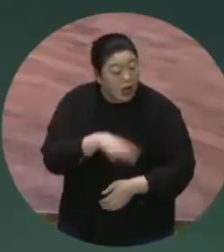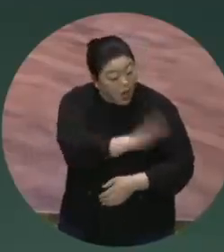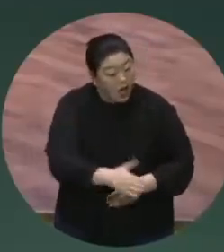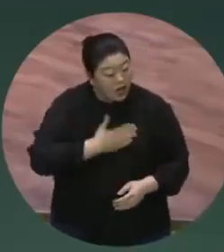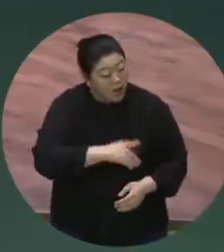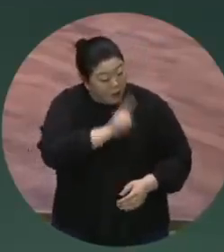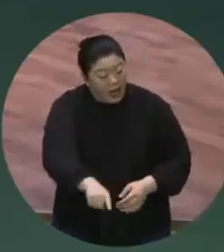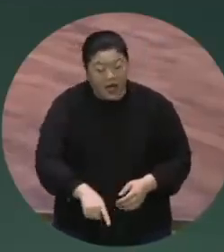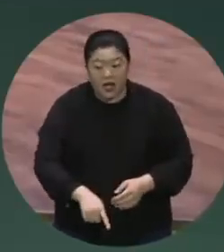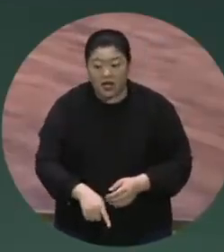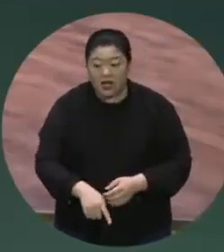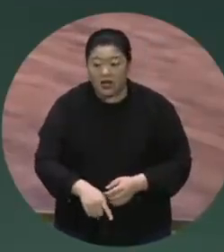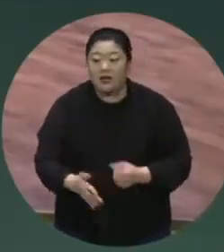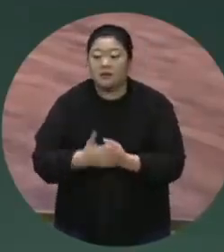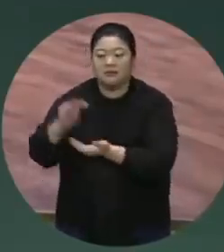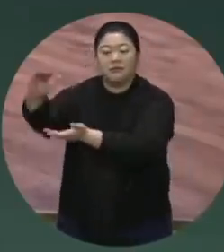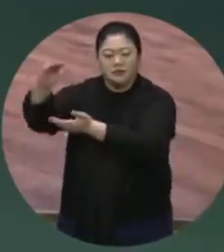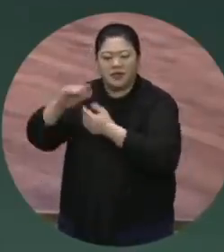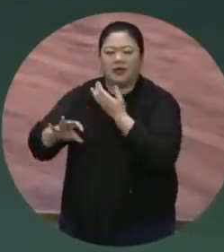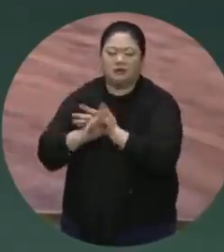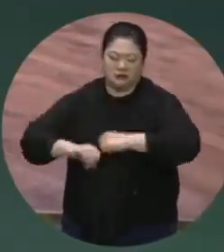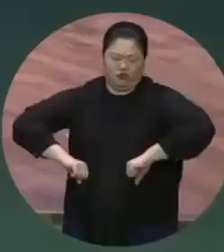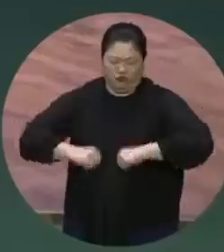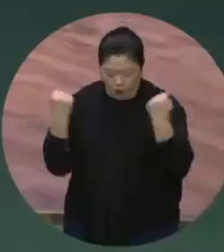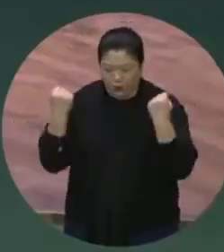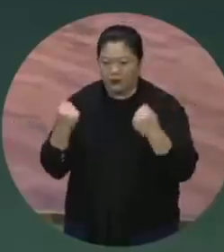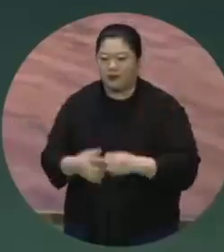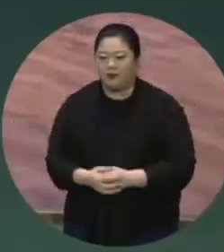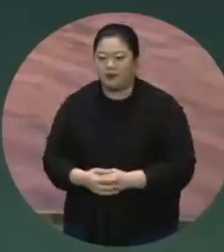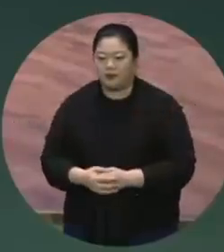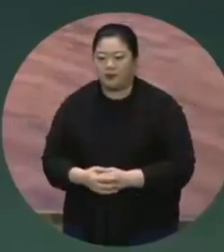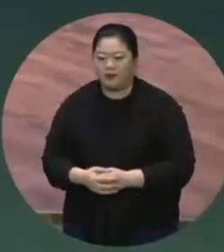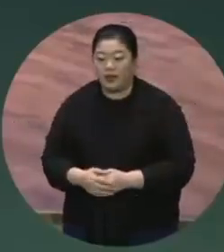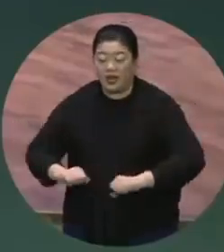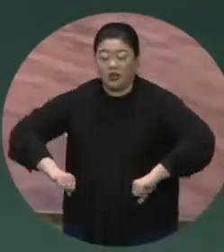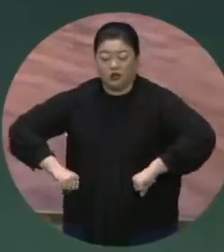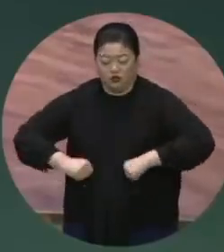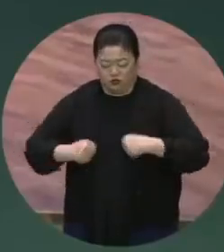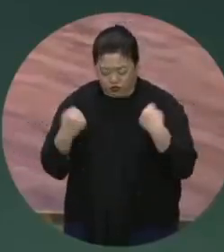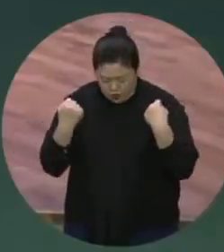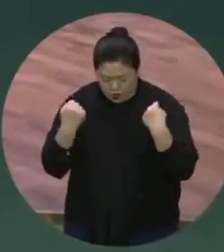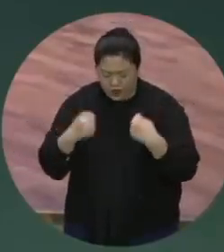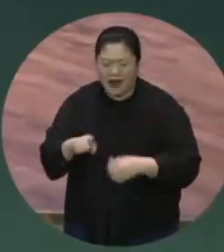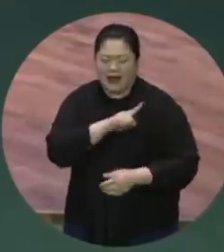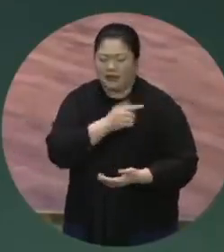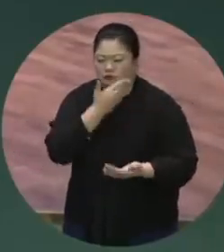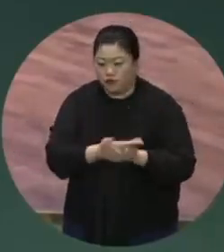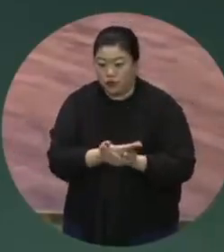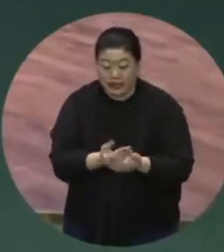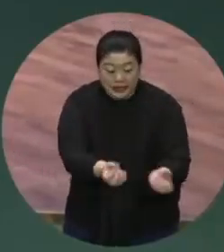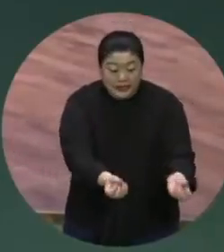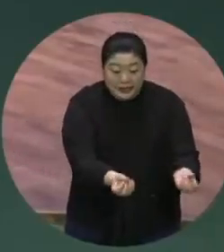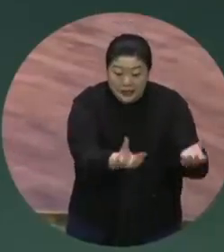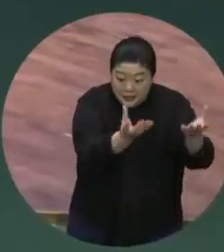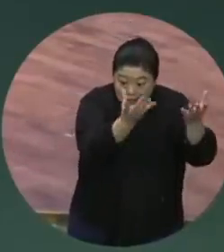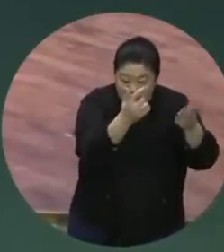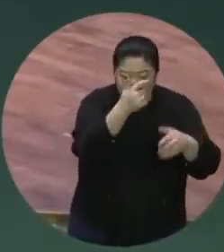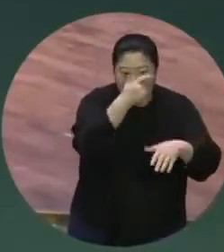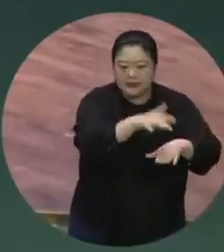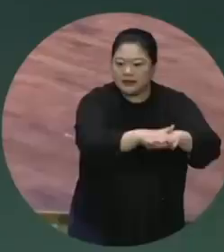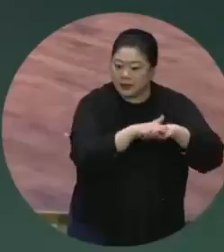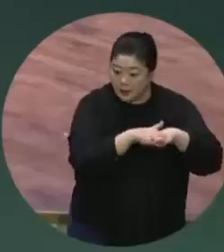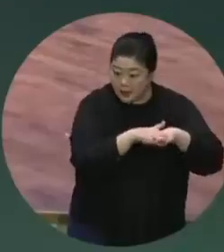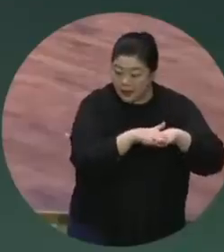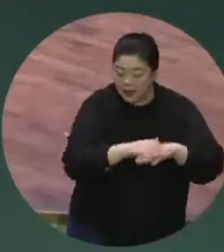순종 그래서 순종해라. 그것이 너 예배 드리는 것보다 더 낫다. 순종이 제사보다 낫다. 아멘. 구약 시대